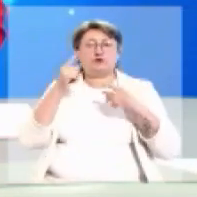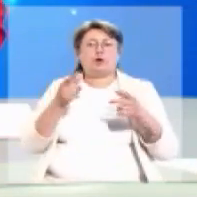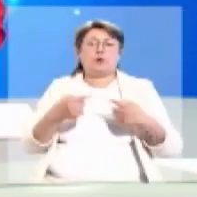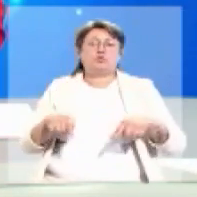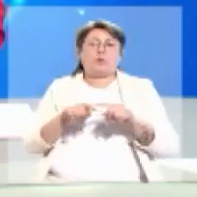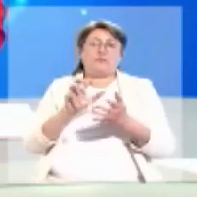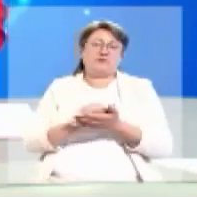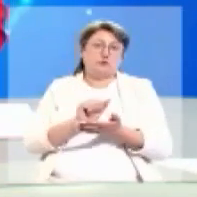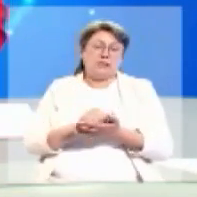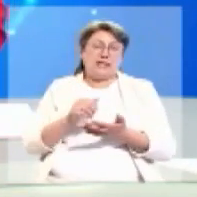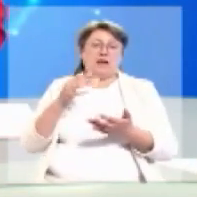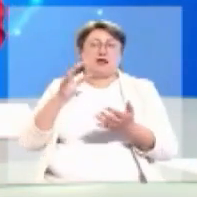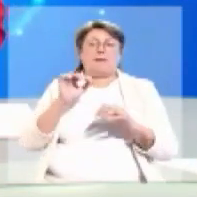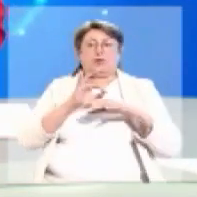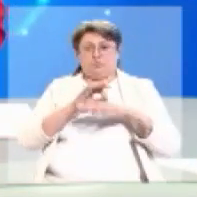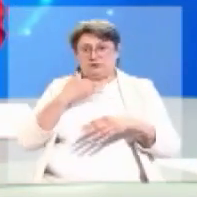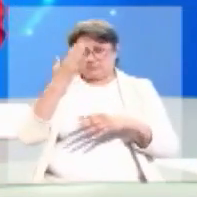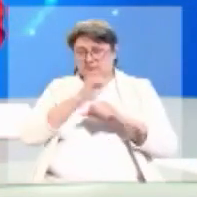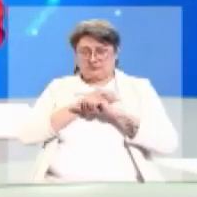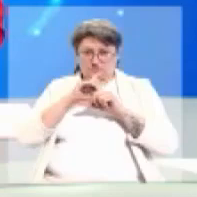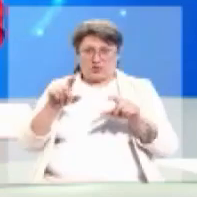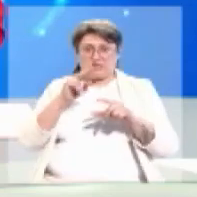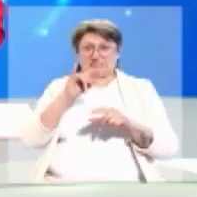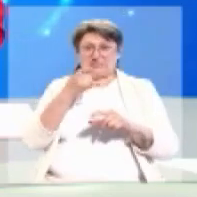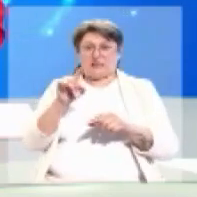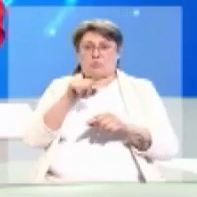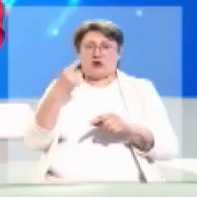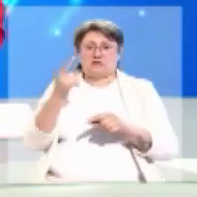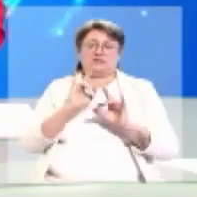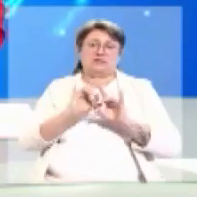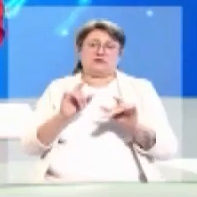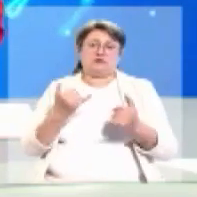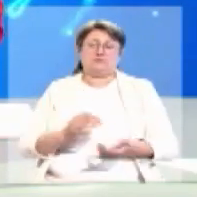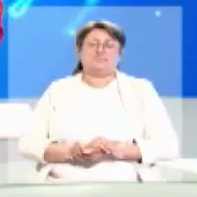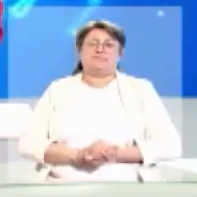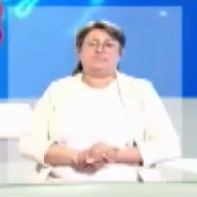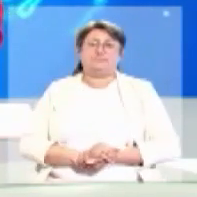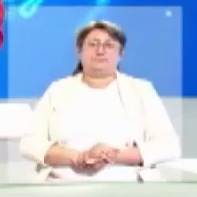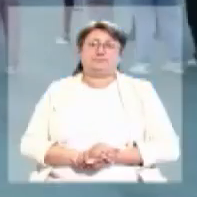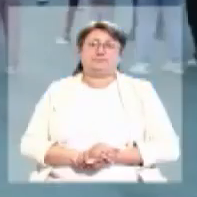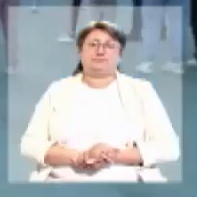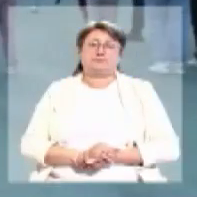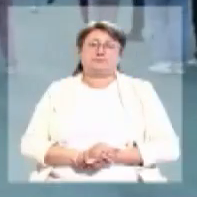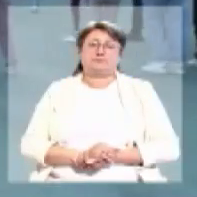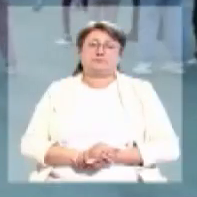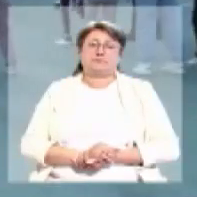и студий. Как проходит летний досуг в школе лицей номер 1, расскажет Айдана Папанина.